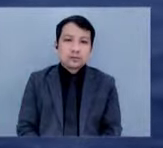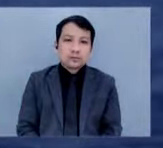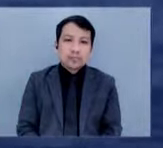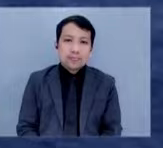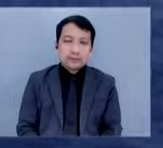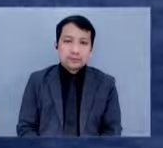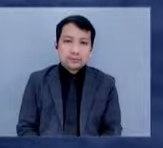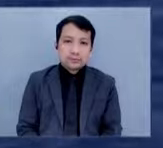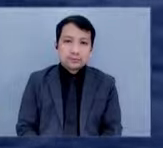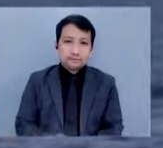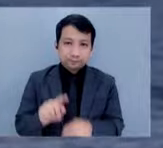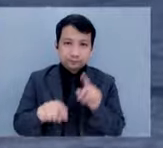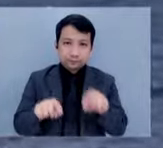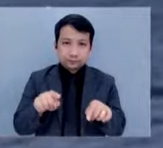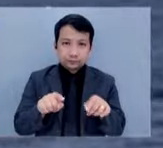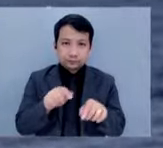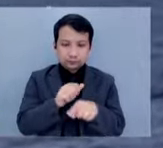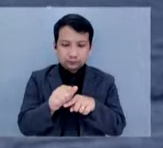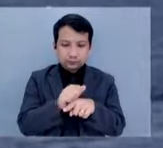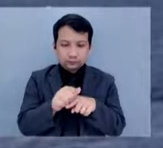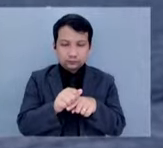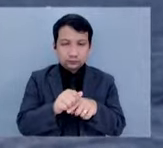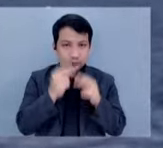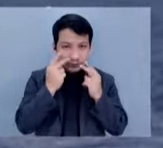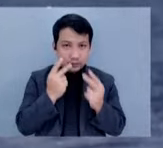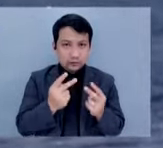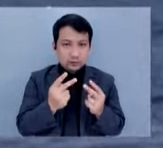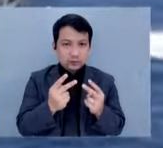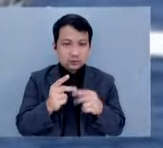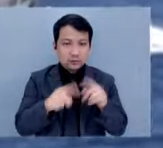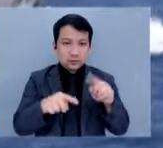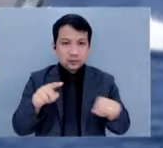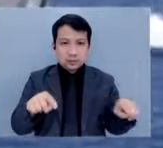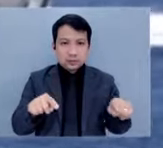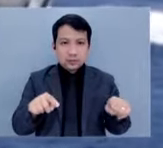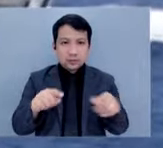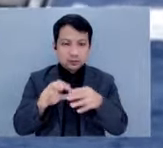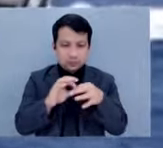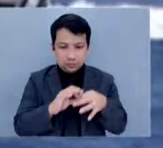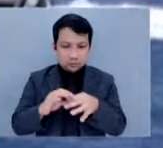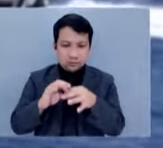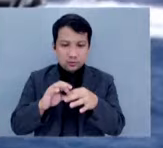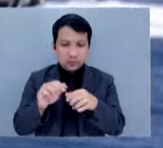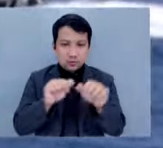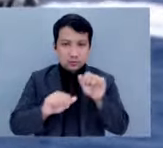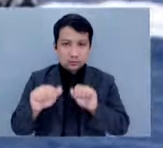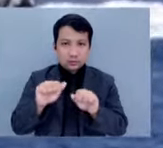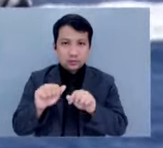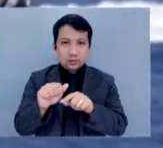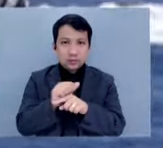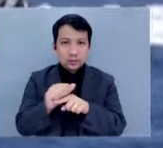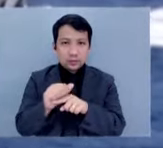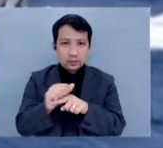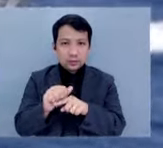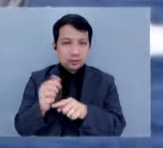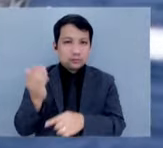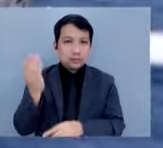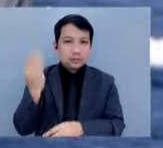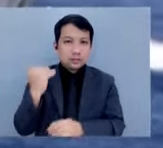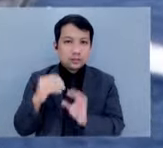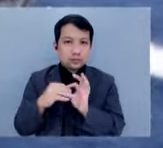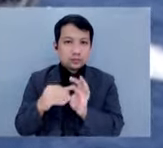Ibang level ng pagsasanay ang natong hayat sa Multilateral Maritime Cooperative Activity sa West Philippine Sea nitong weekend.